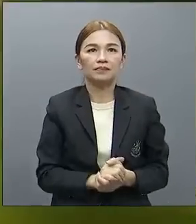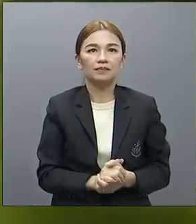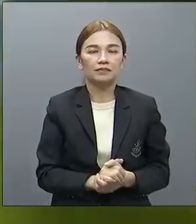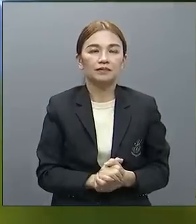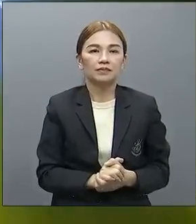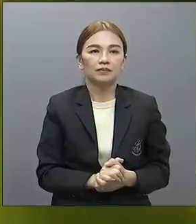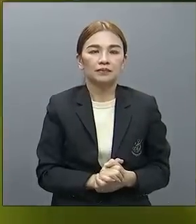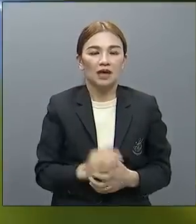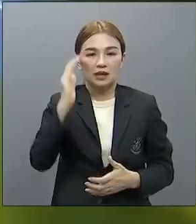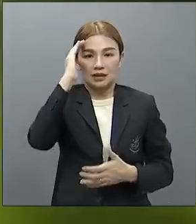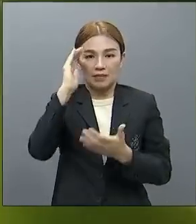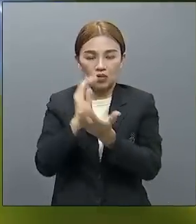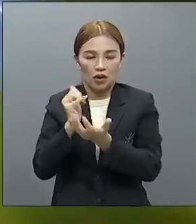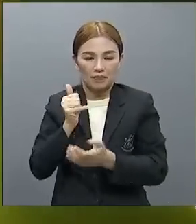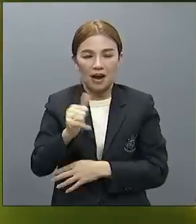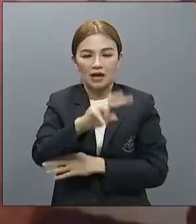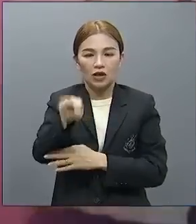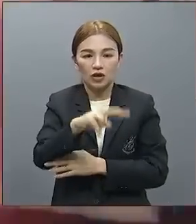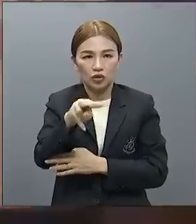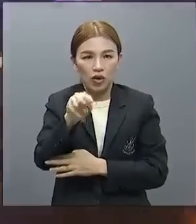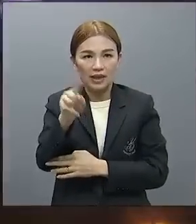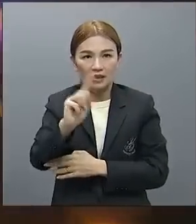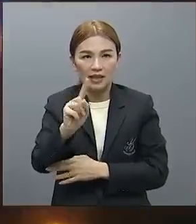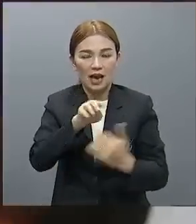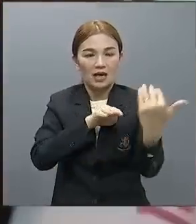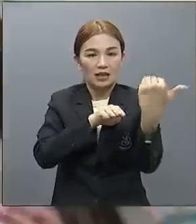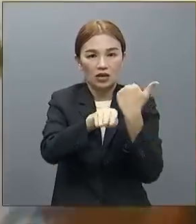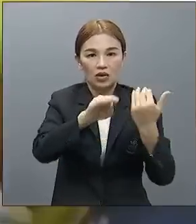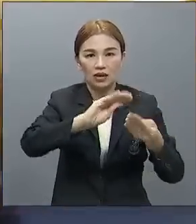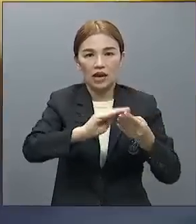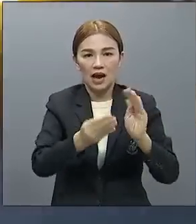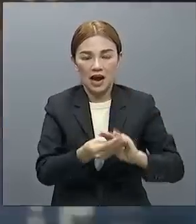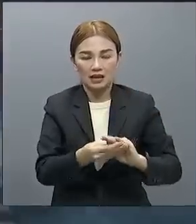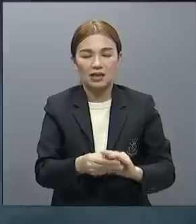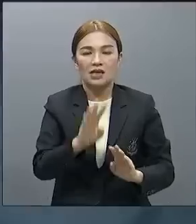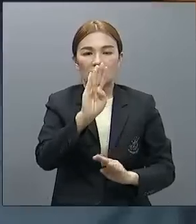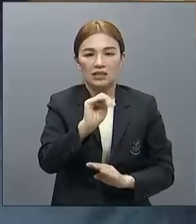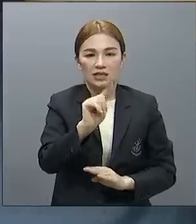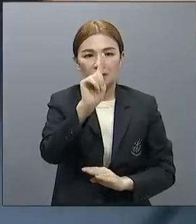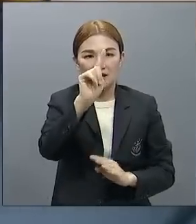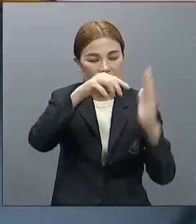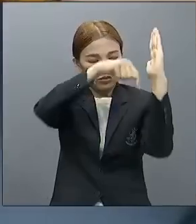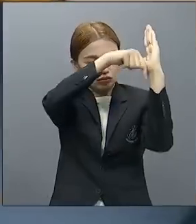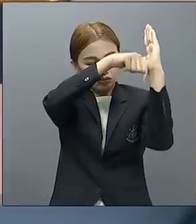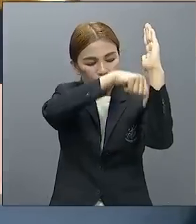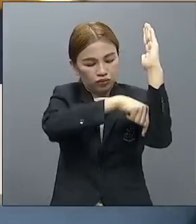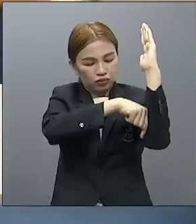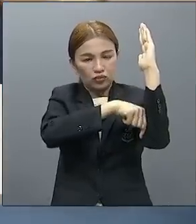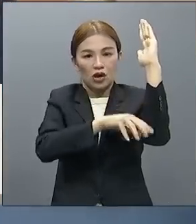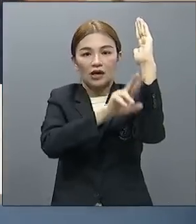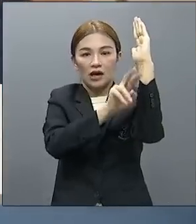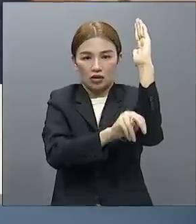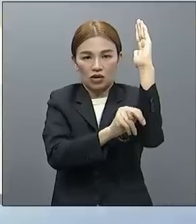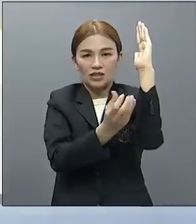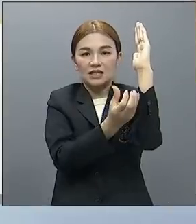ตำรวจเข้าไปตรวจสอบที่เกิดเหตุค่ะริมถนนสาย41ขาล่องใต้หมู่ที่7ตำบลนาบอนอำเภอนาบอนจังหวัดนครศรีธรร